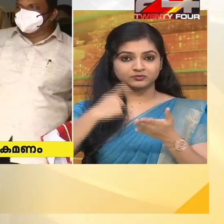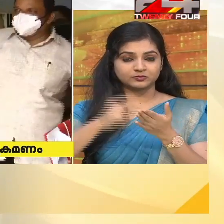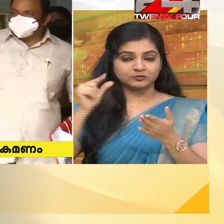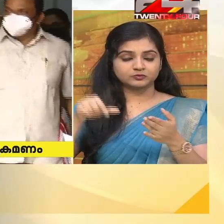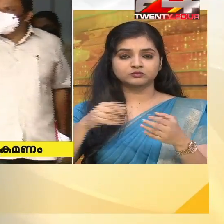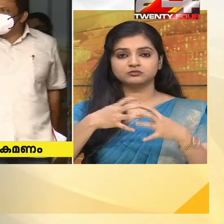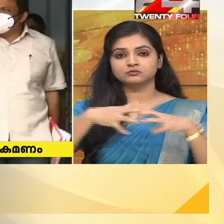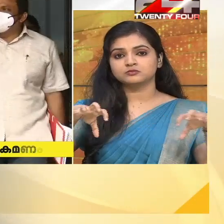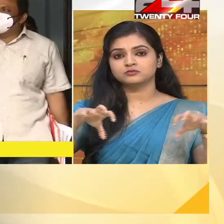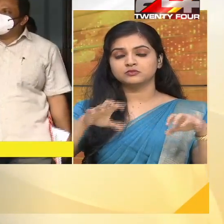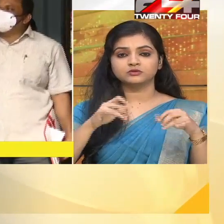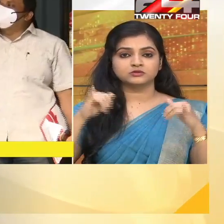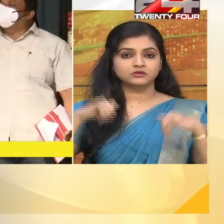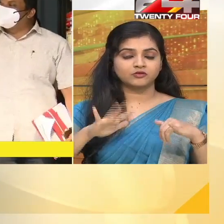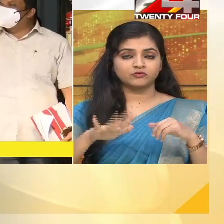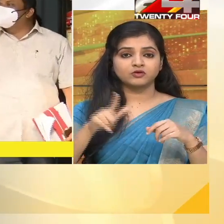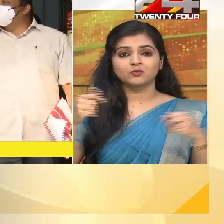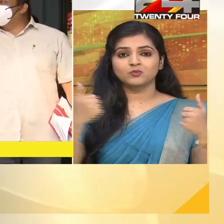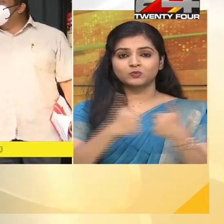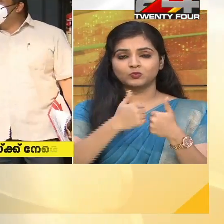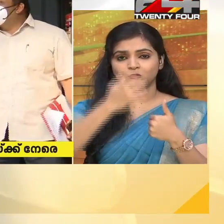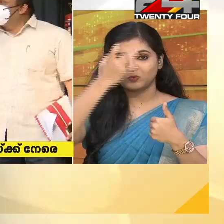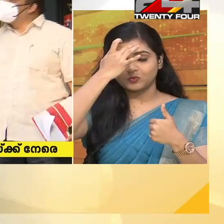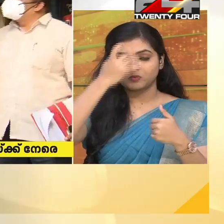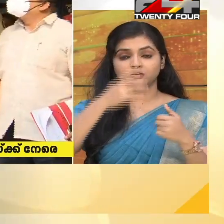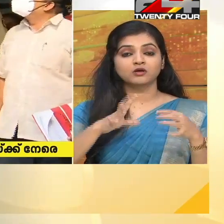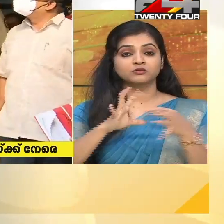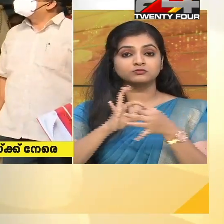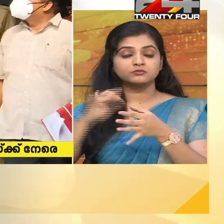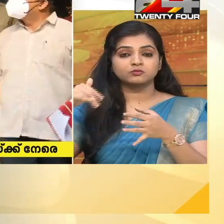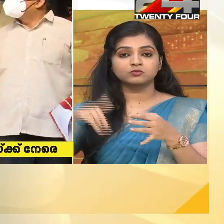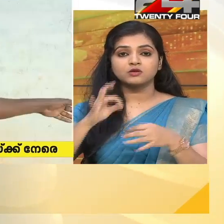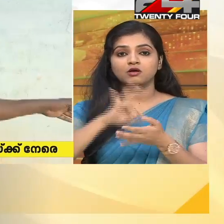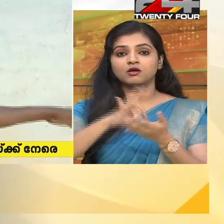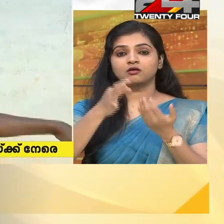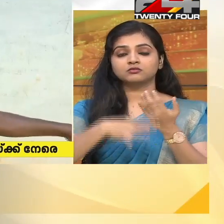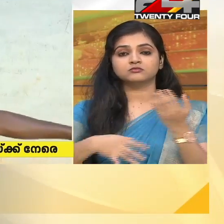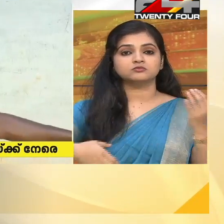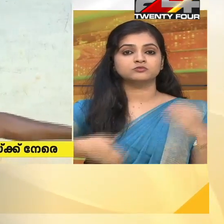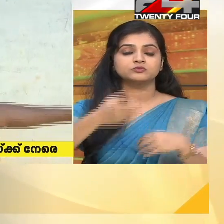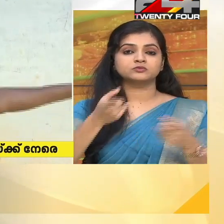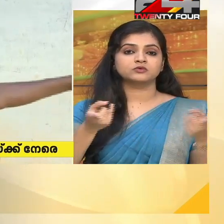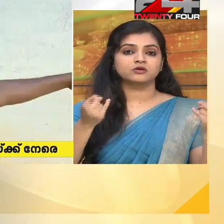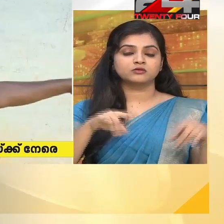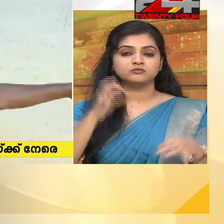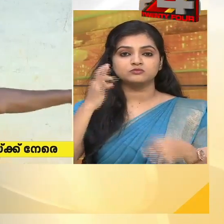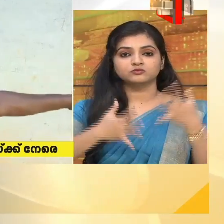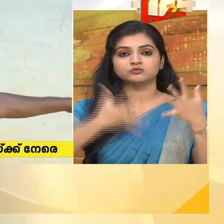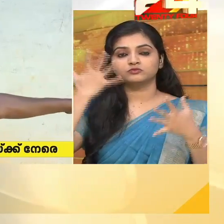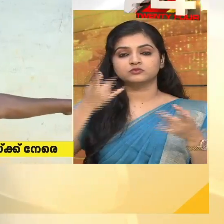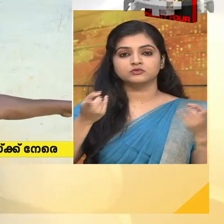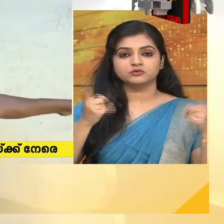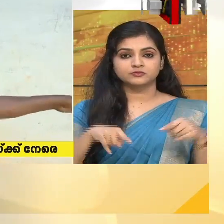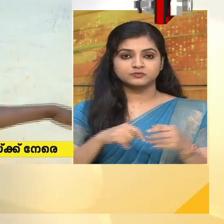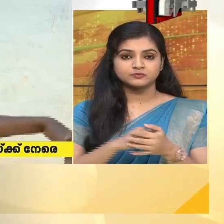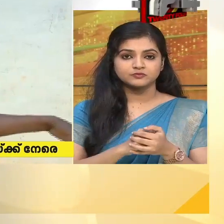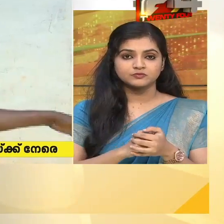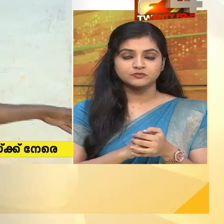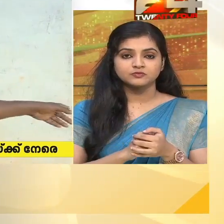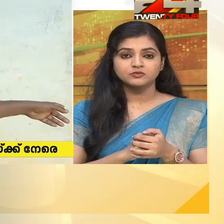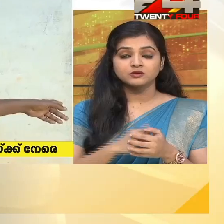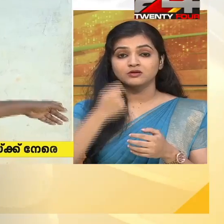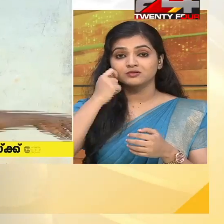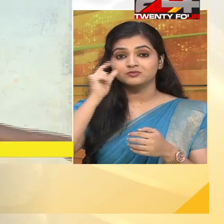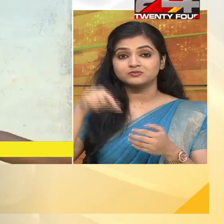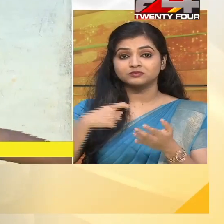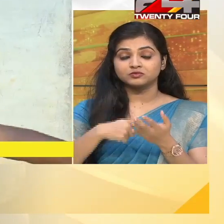കഴിയുകയായിരുന്നു. ഇരുവരും തമ്മിലുള്ള പ്രശ്നത്തിന്റെ തുടർച്ചയാണ് ഇന്ന് ആസിഡ് ആക്രമണത്തിലേക്ക് എത്തിയത്. ഞാൻ ഇപ്പൊ കൊച്ചി ഞാൻ പരിക്കാതെ നിൽക്കുമായിരുന്നു. ഇപ്പം ഓടി